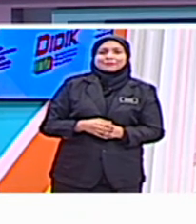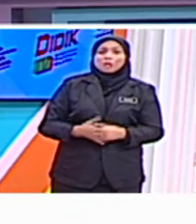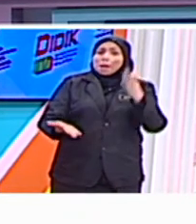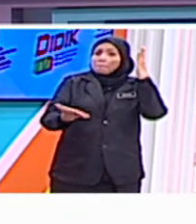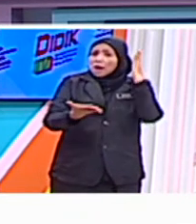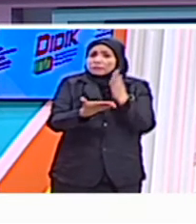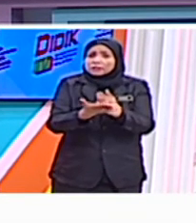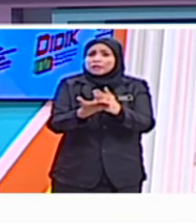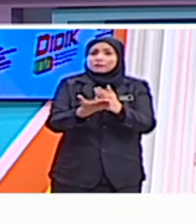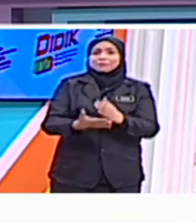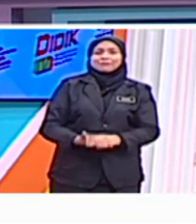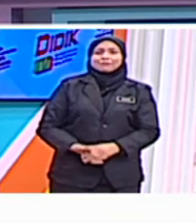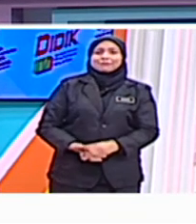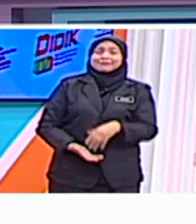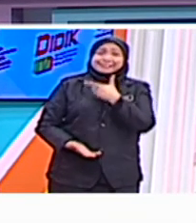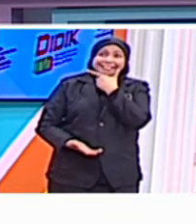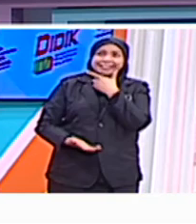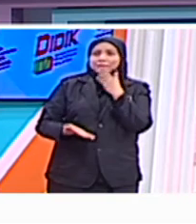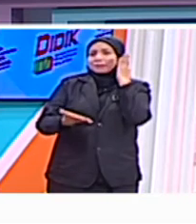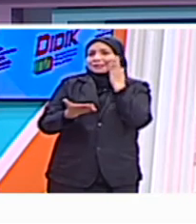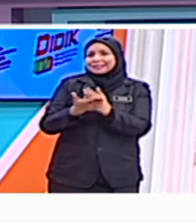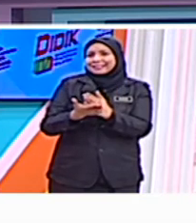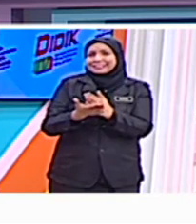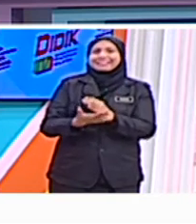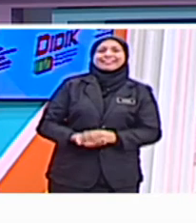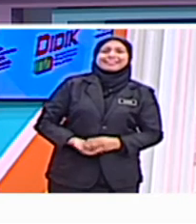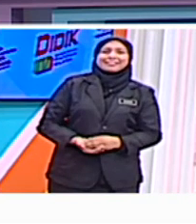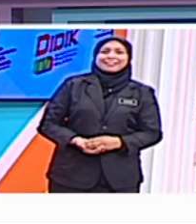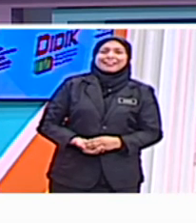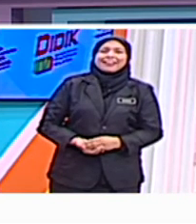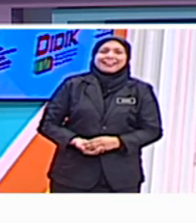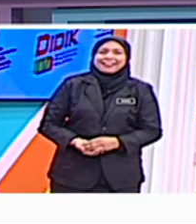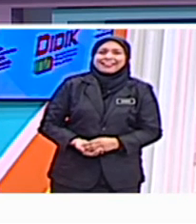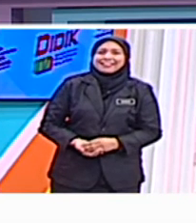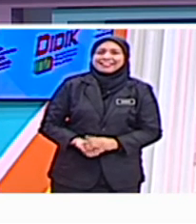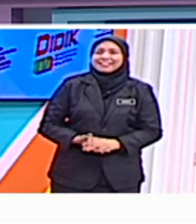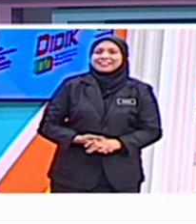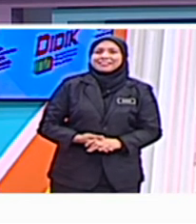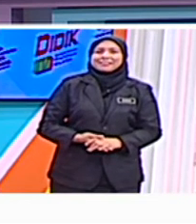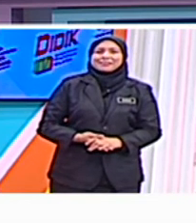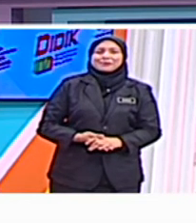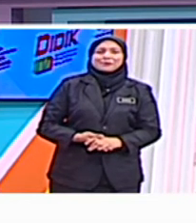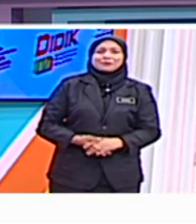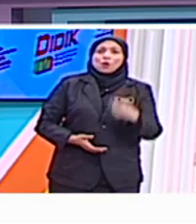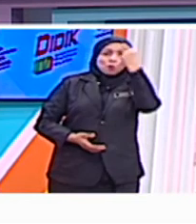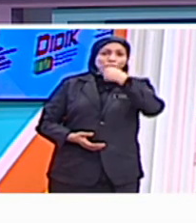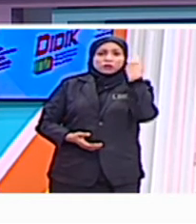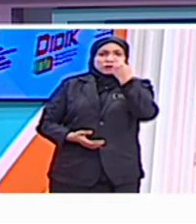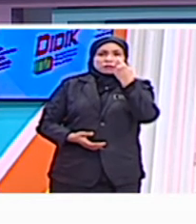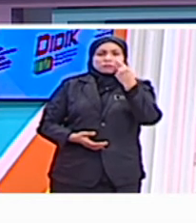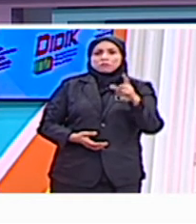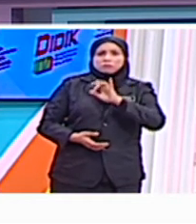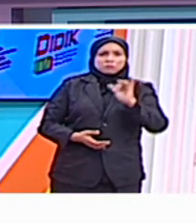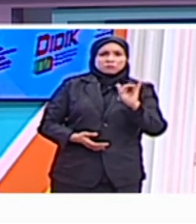Berhenti. Tapi dia sebut dengan senyum. Garang tu ada tapi berhenti senyum pula. Comel sangat ni. Tak takut lah. Dengan muka sekali kalau boleh